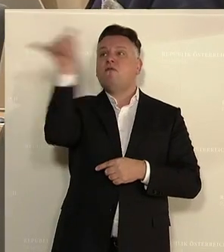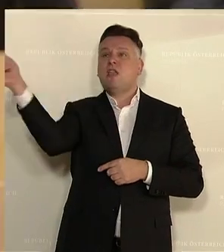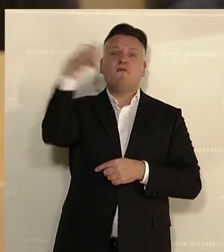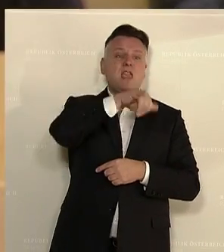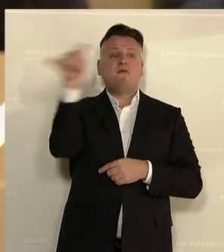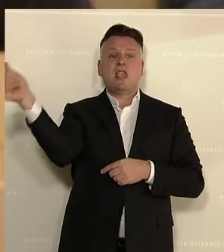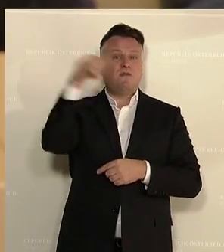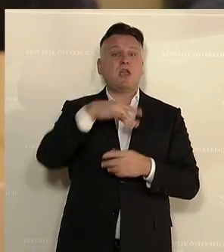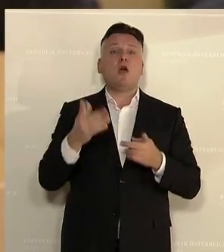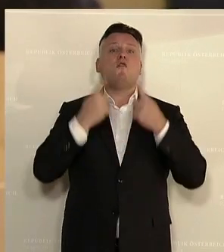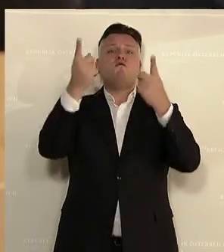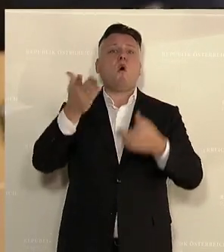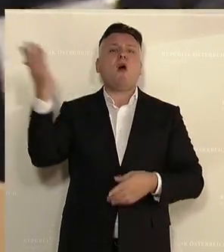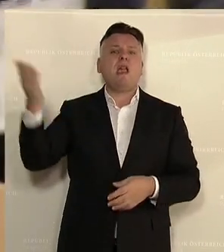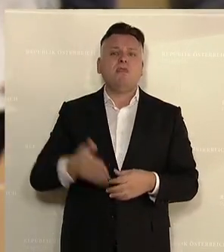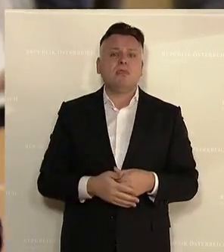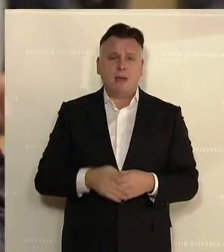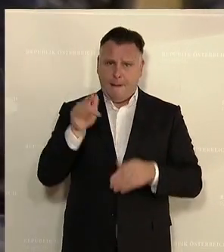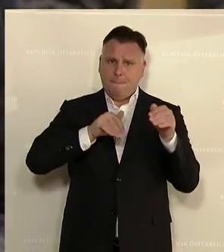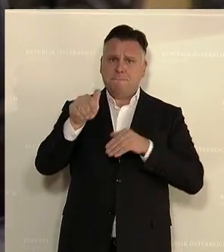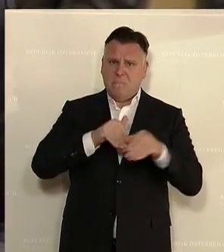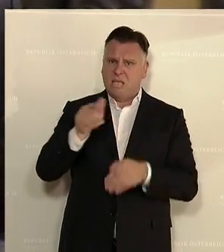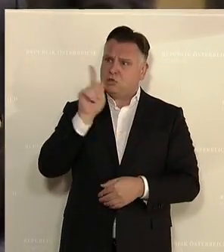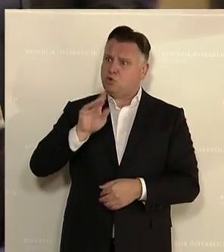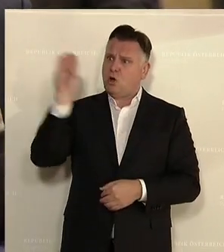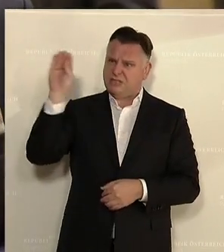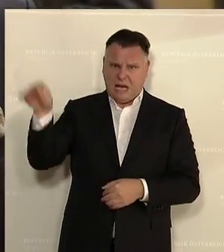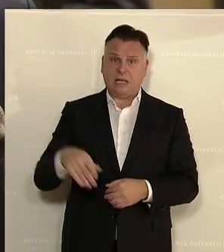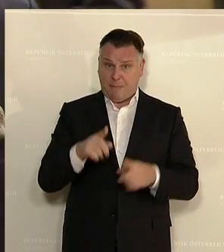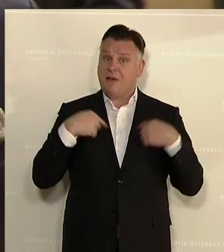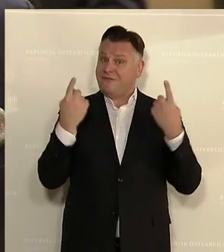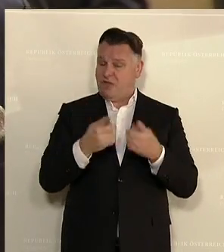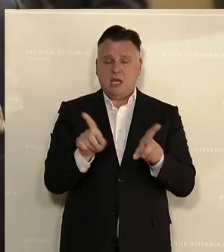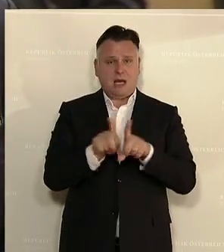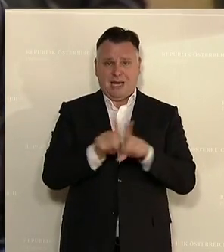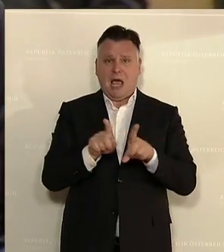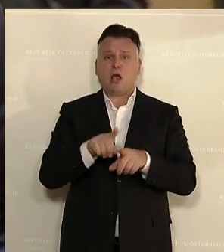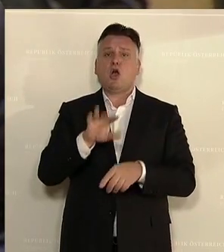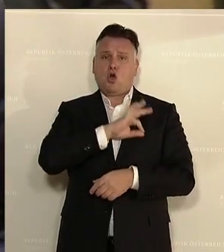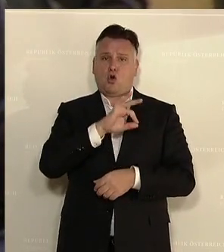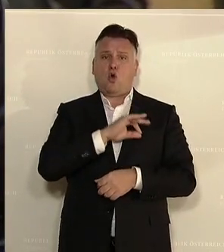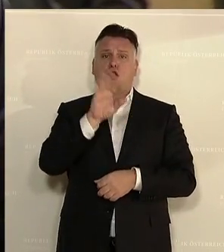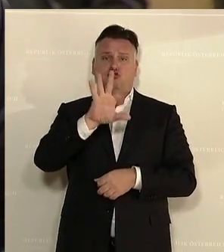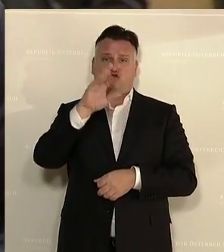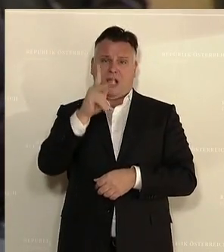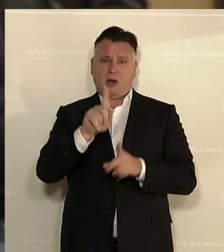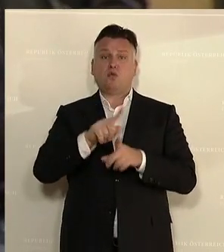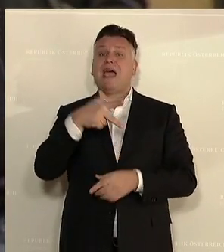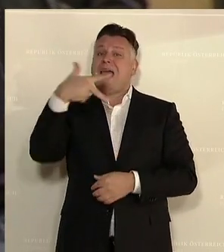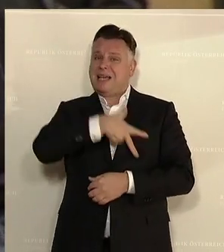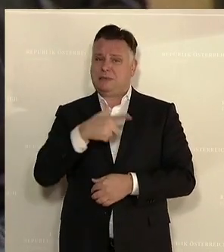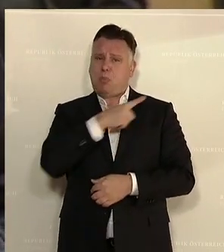ich nicht wohin. Also auch das kann man der Ministerin ausrichten. Und zum Schluss, auch wir schließen uns dem Kollegen Scherak und den Kollegen von der SPÖ